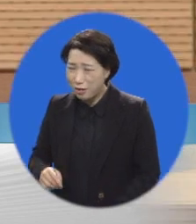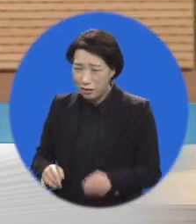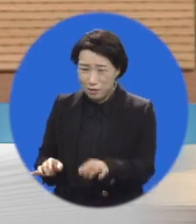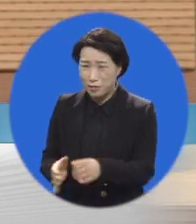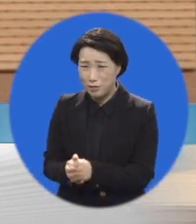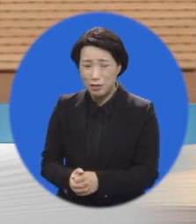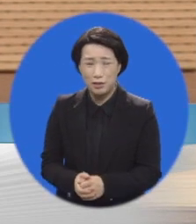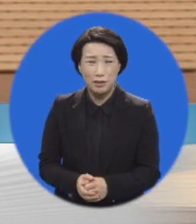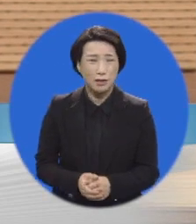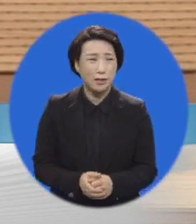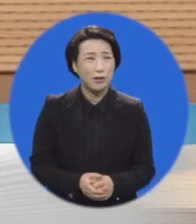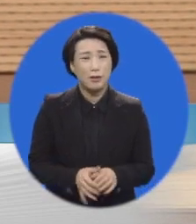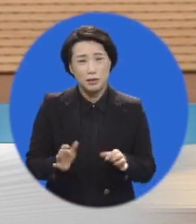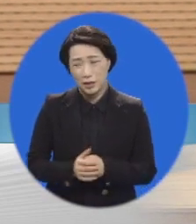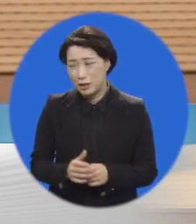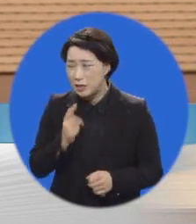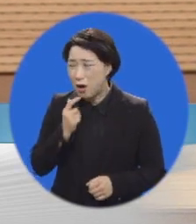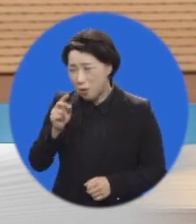야곱아,